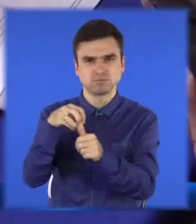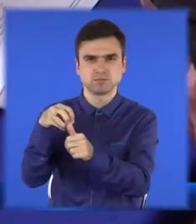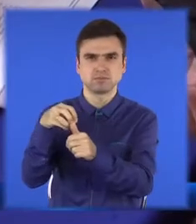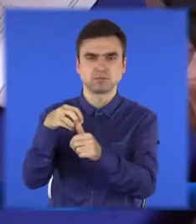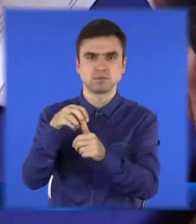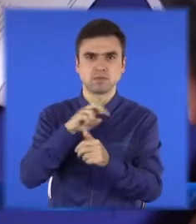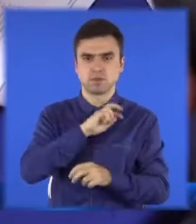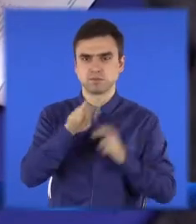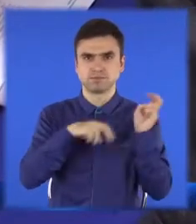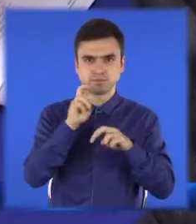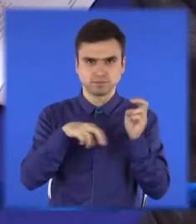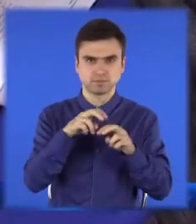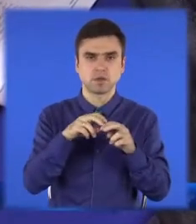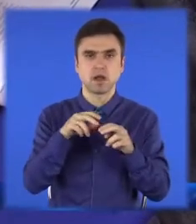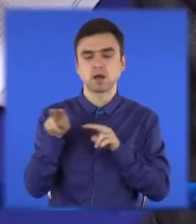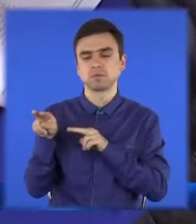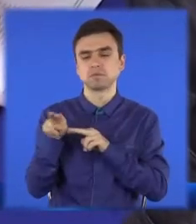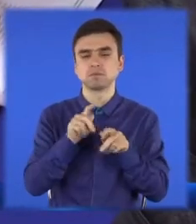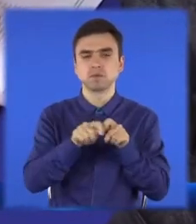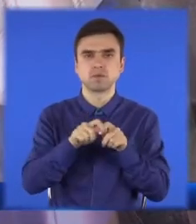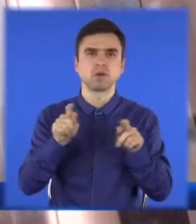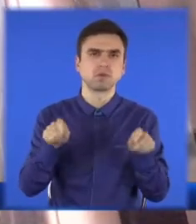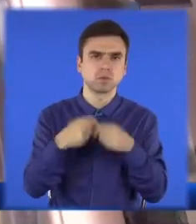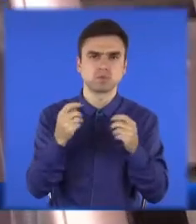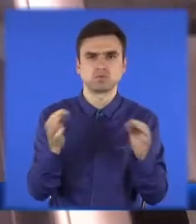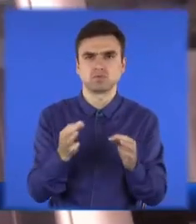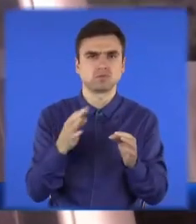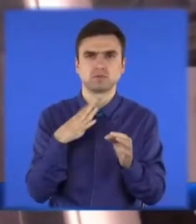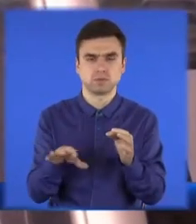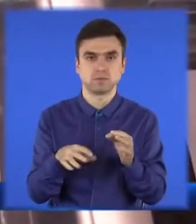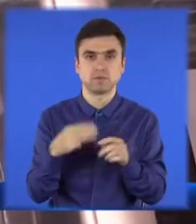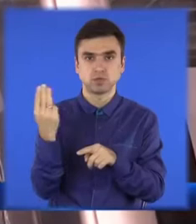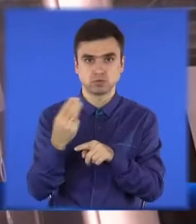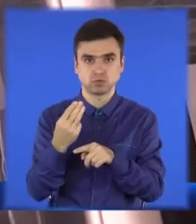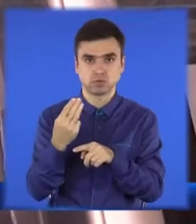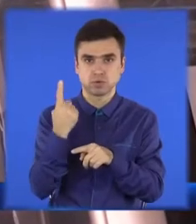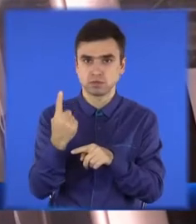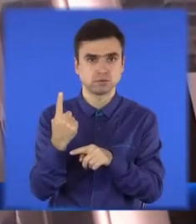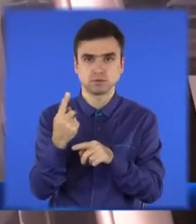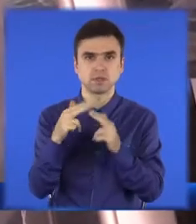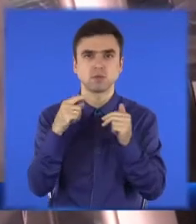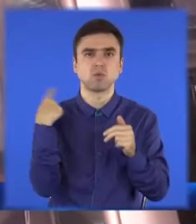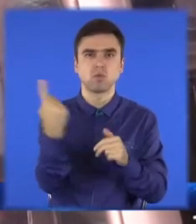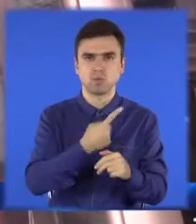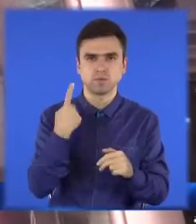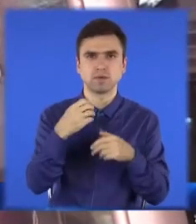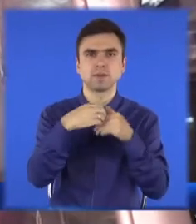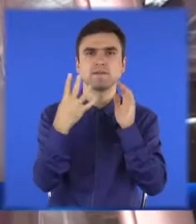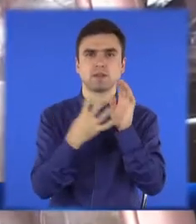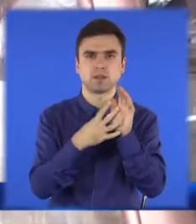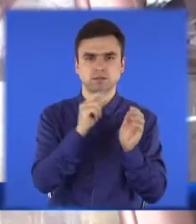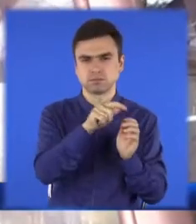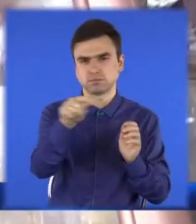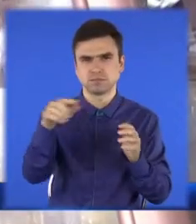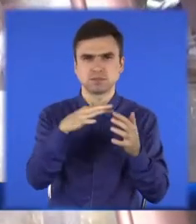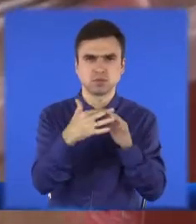громадян пройшло майже без порушень. Окрім Широкого, вибори також пройшли у 19 населених пунктах Дніпропетровщини.